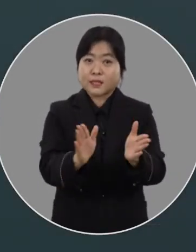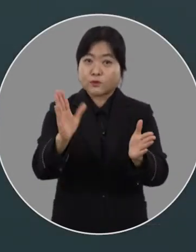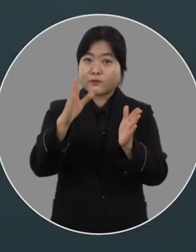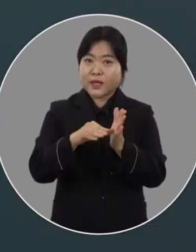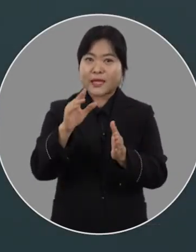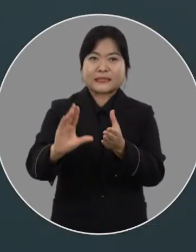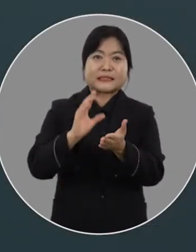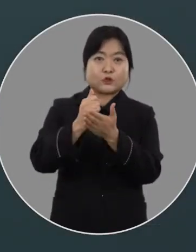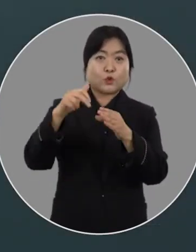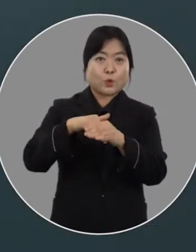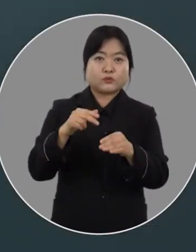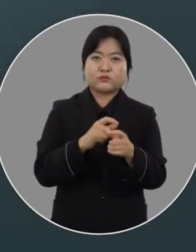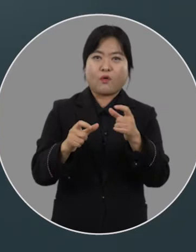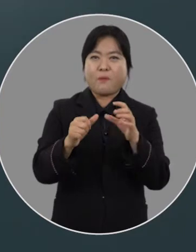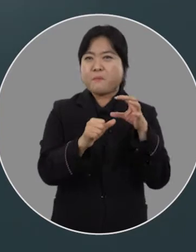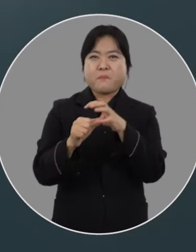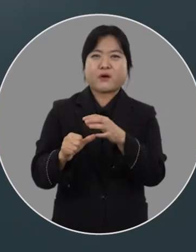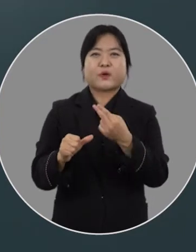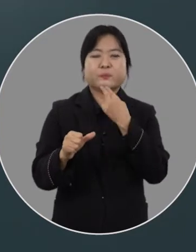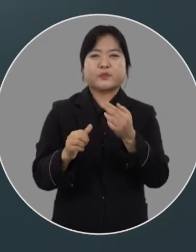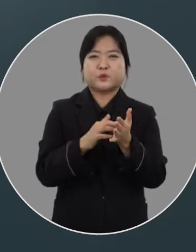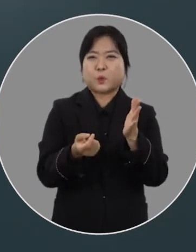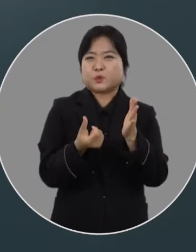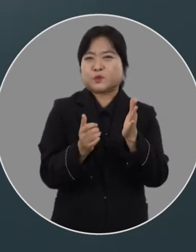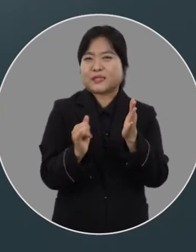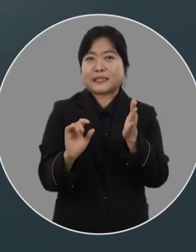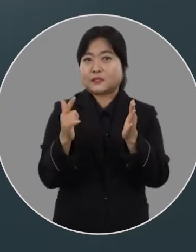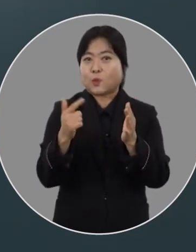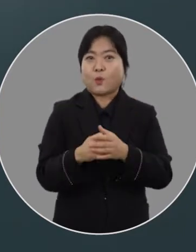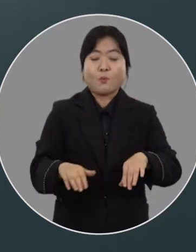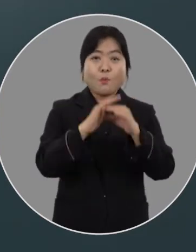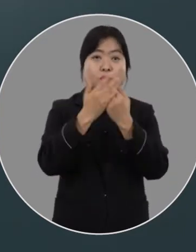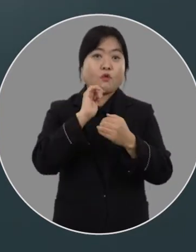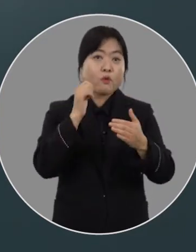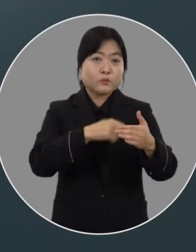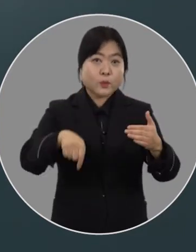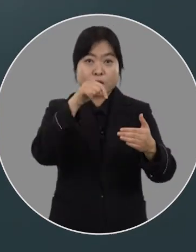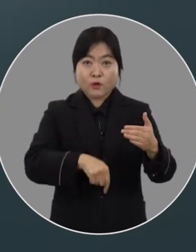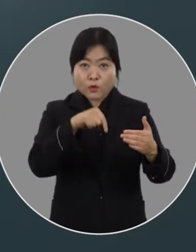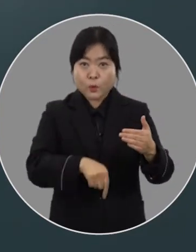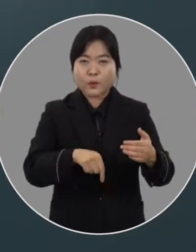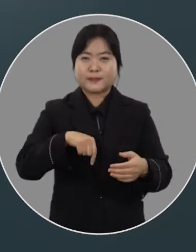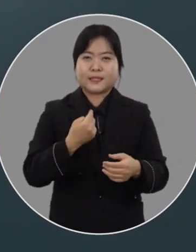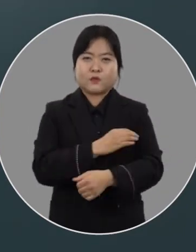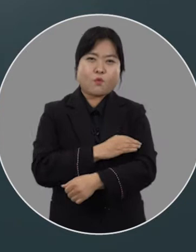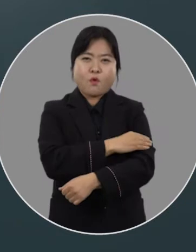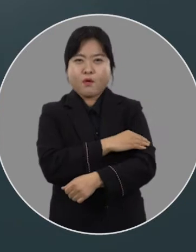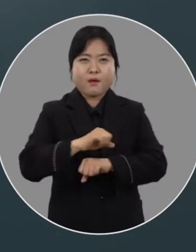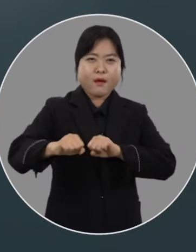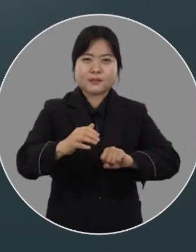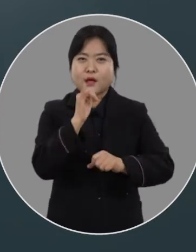시작되면서 그리스도교는 더 이상 박해를 받는 소수자들이 아니라 모든 어려움 속에서도 자신들의